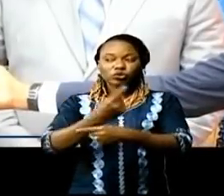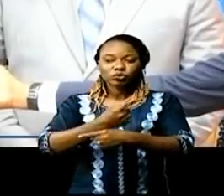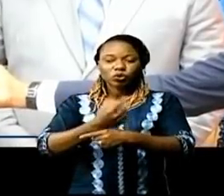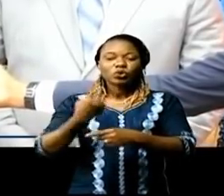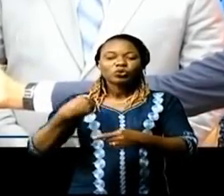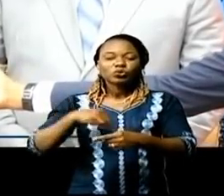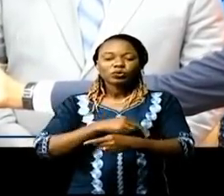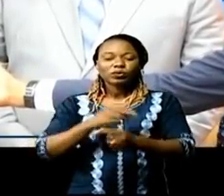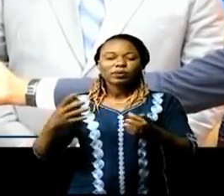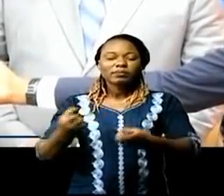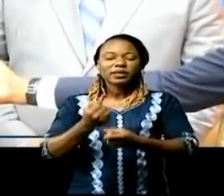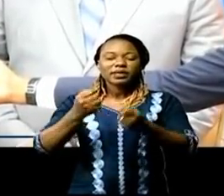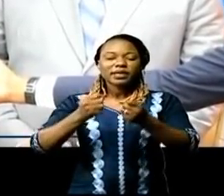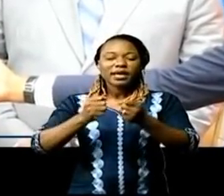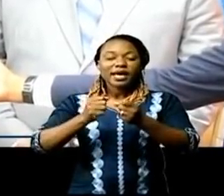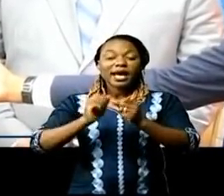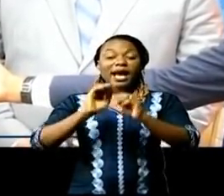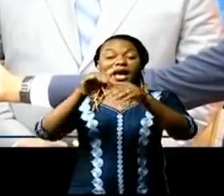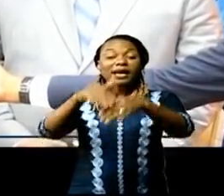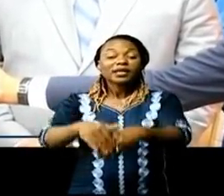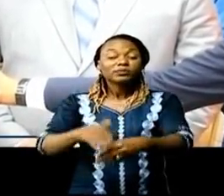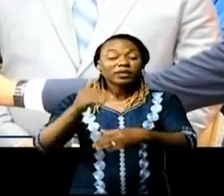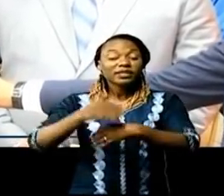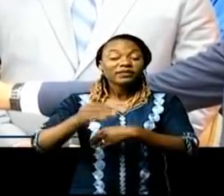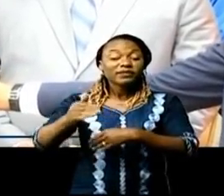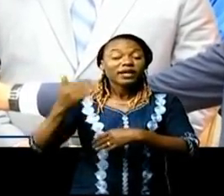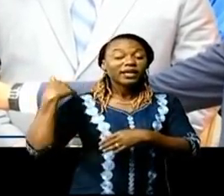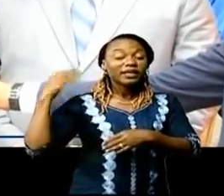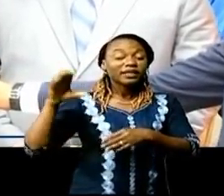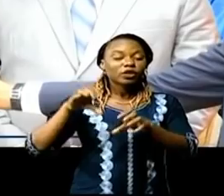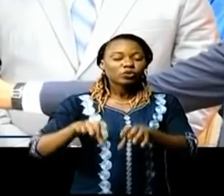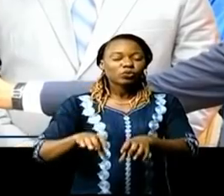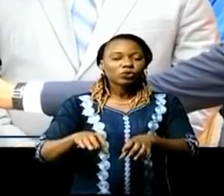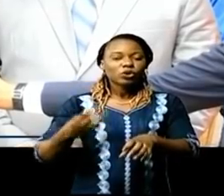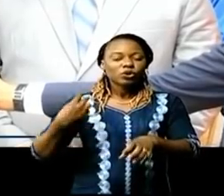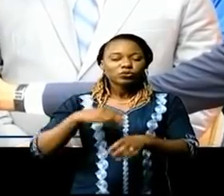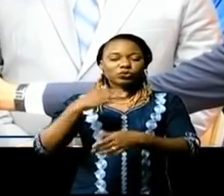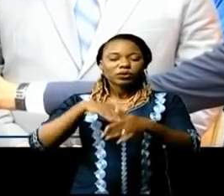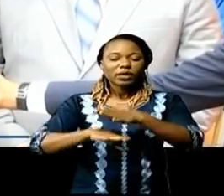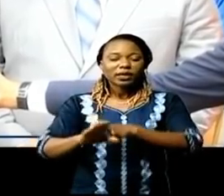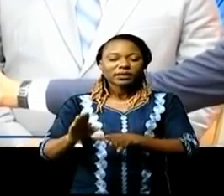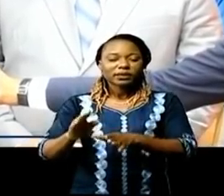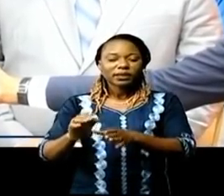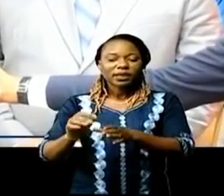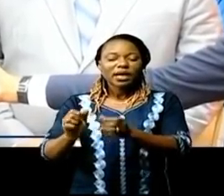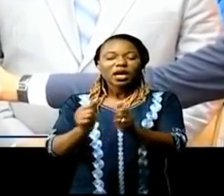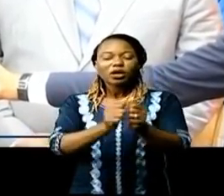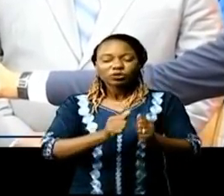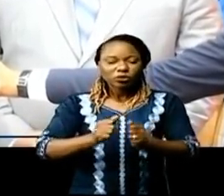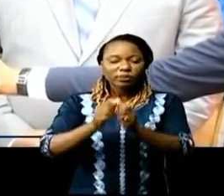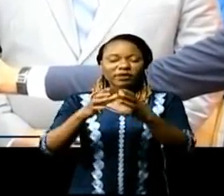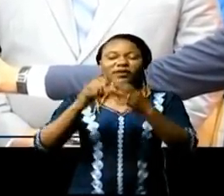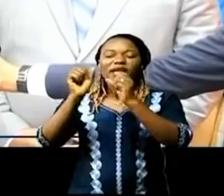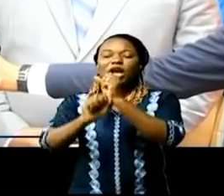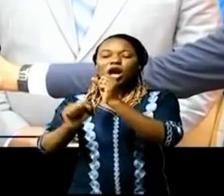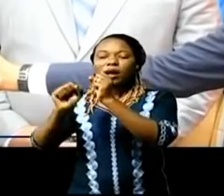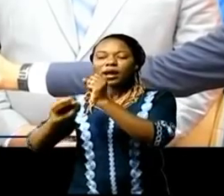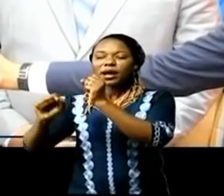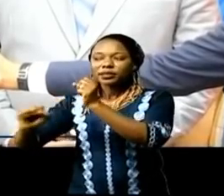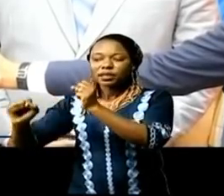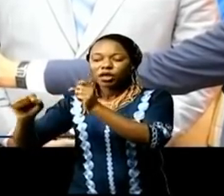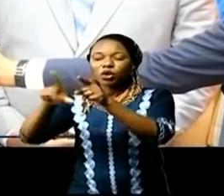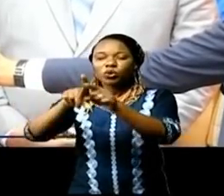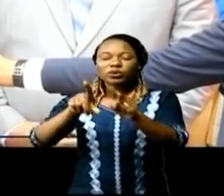des engagements devant l'État congolais de manière à ce que nous puissions entrer en danse avec la campagne de sensibilisation, avec